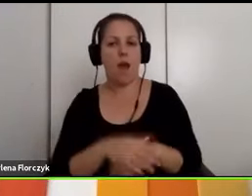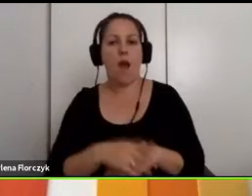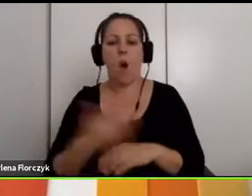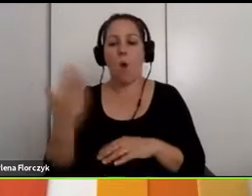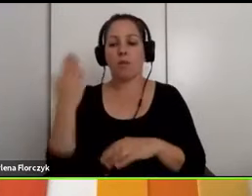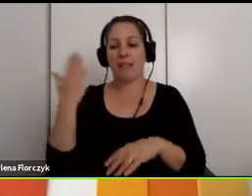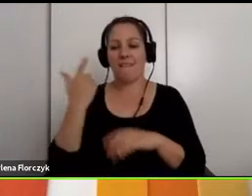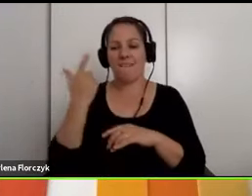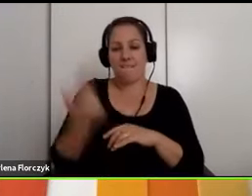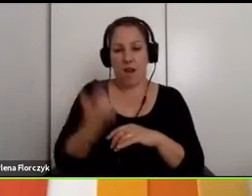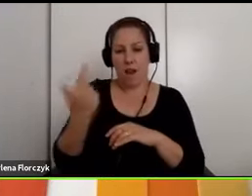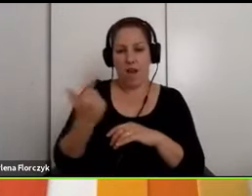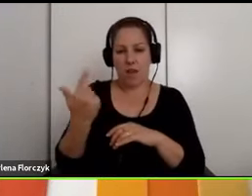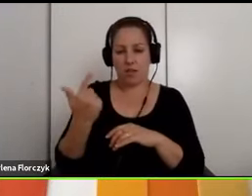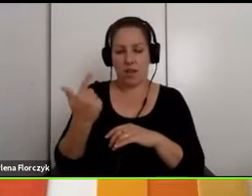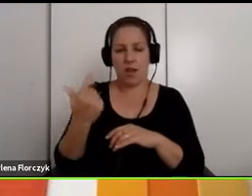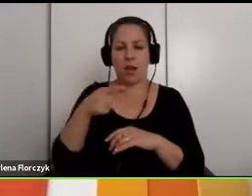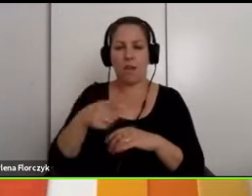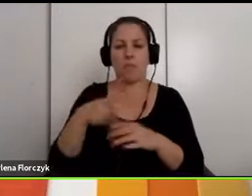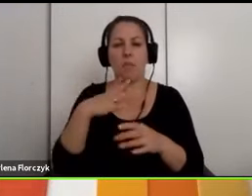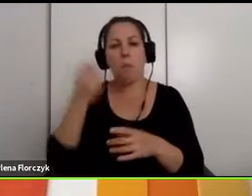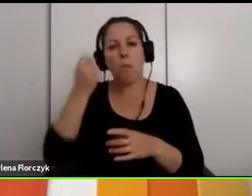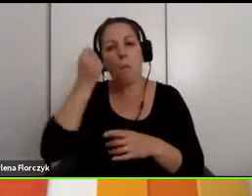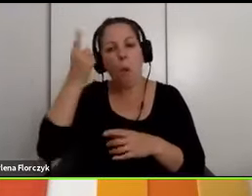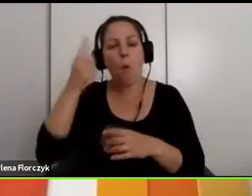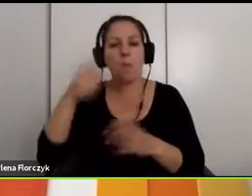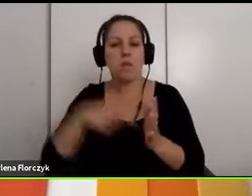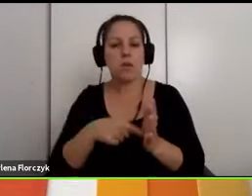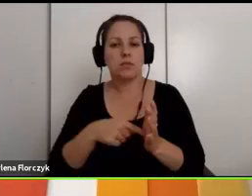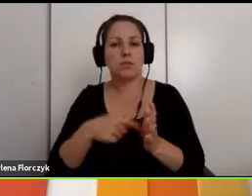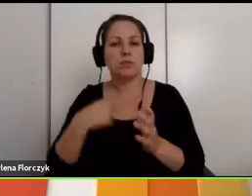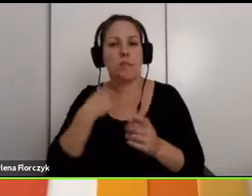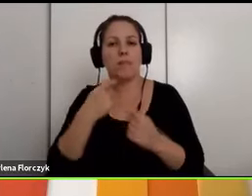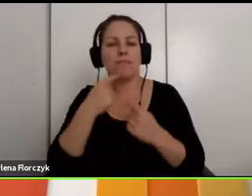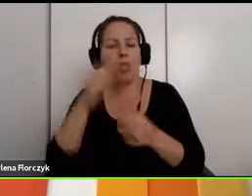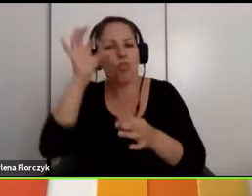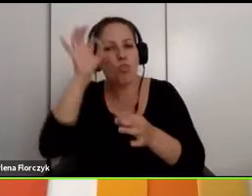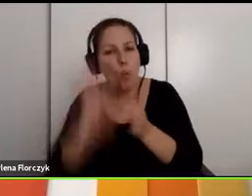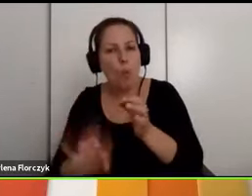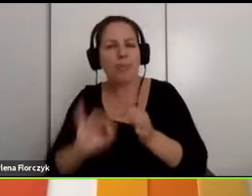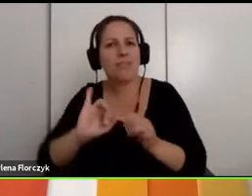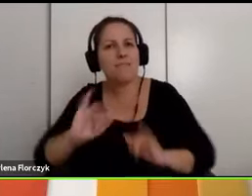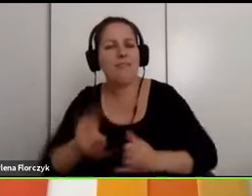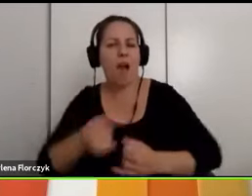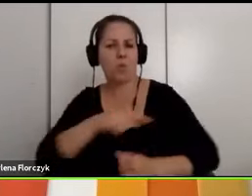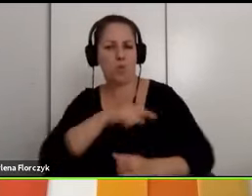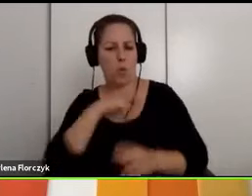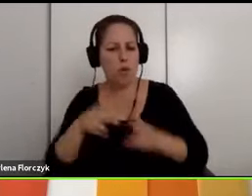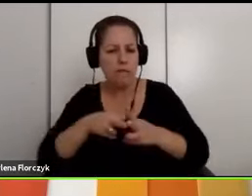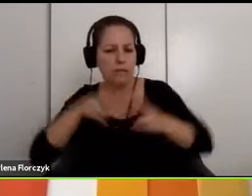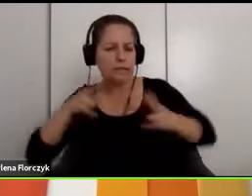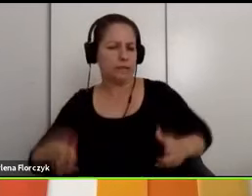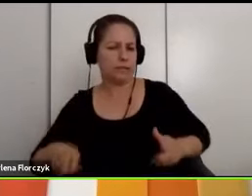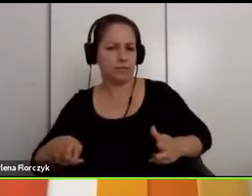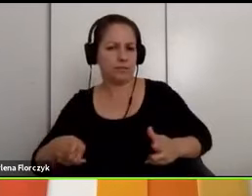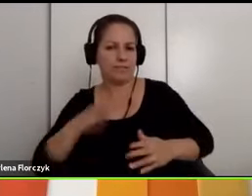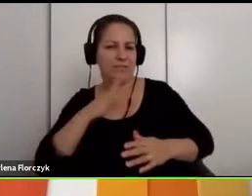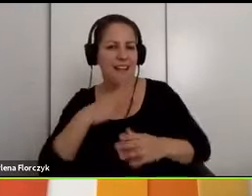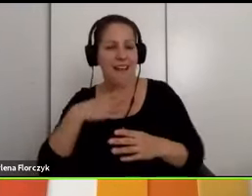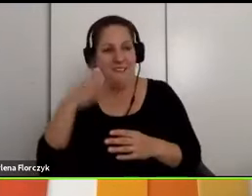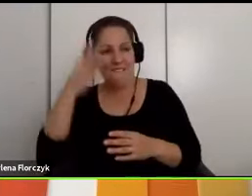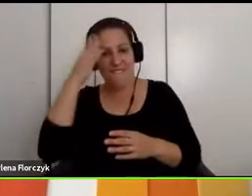Ostatnie dwa lata to był taki pomysł na to, żeby określać dokładnie, jak długo. To znaczy to jest, wydaje mi się,